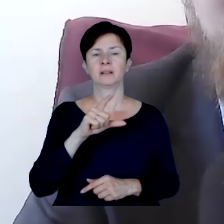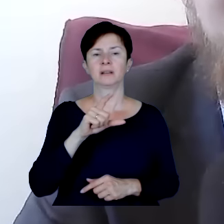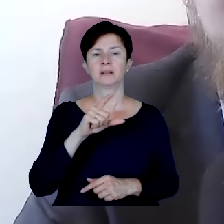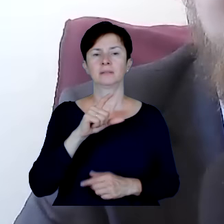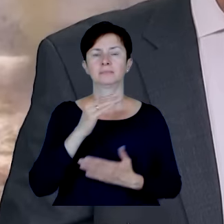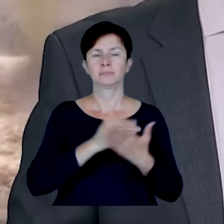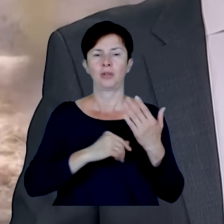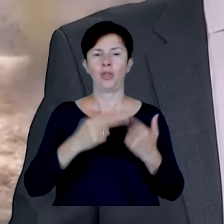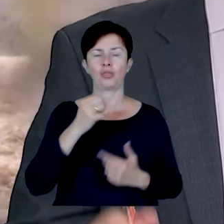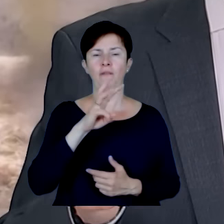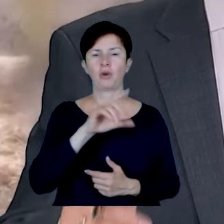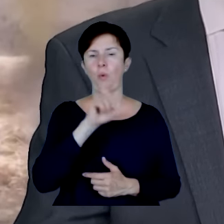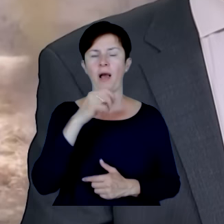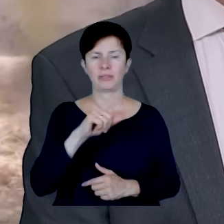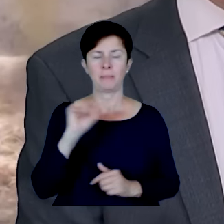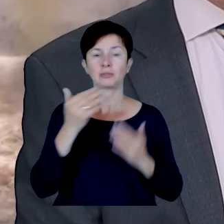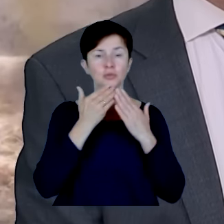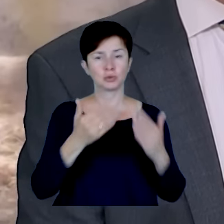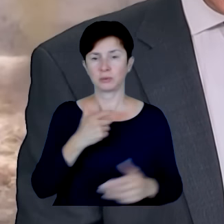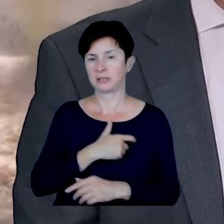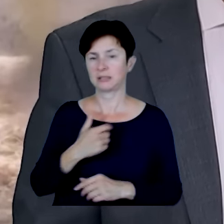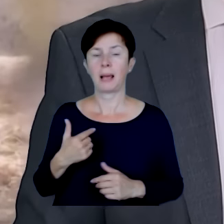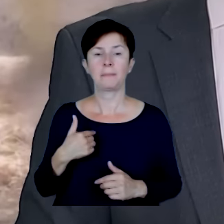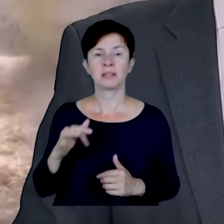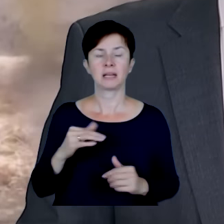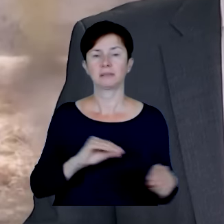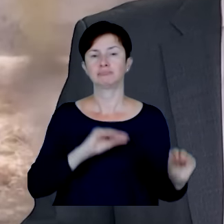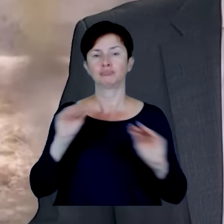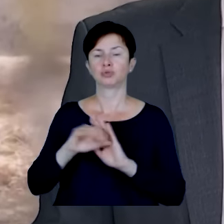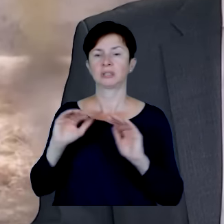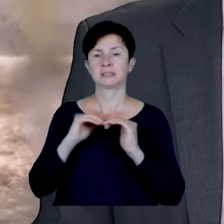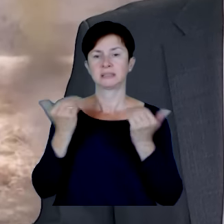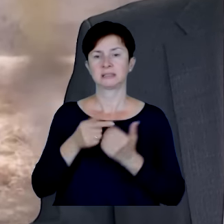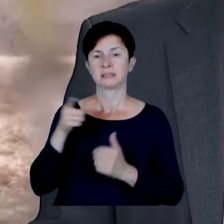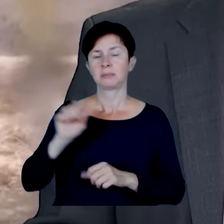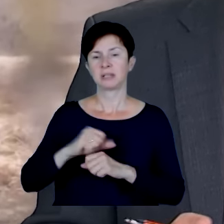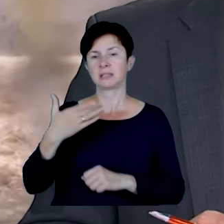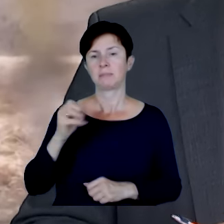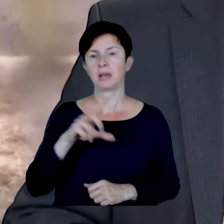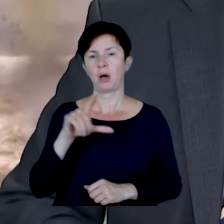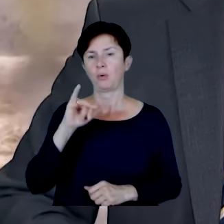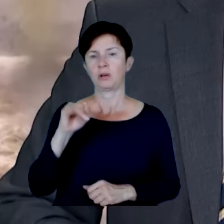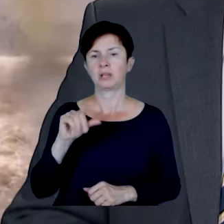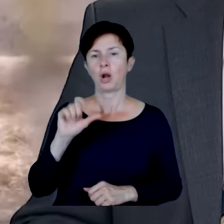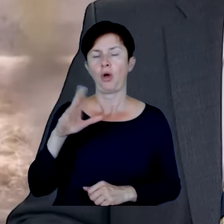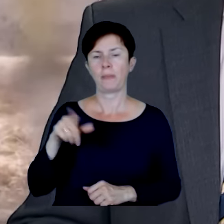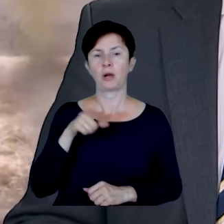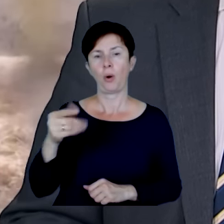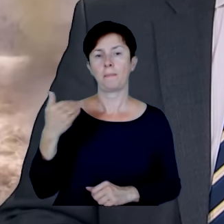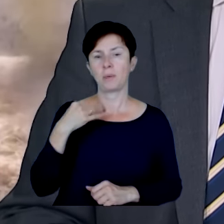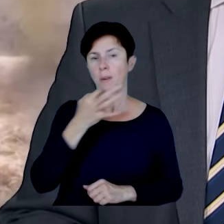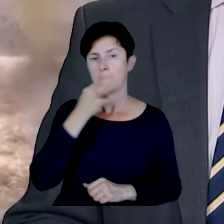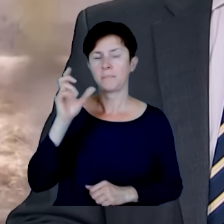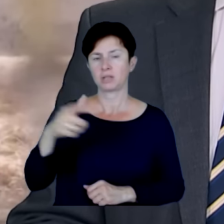usłyszenia. Serdecznie dziękuję. My przenosimy się do Sejmu, gdzie jest Michał Jelonek, który dzisiaj zapytał marszałka